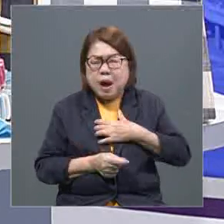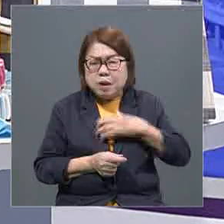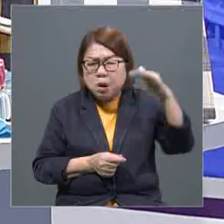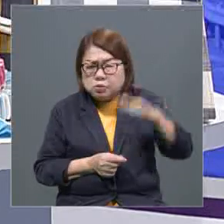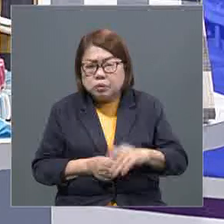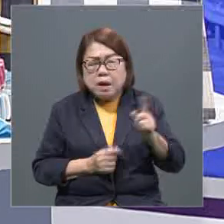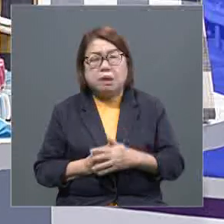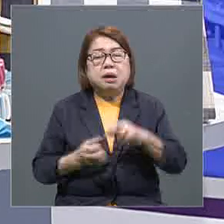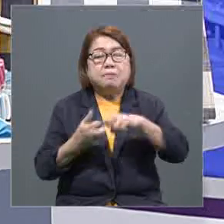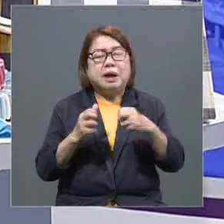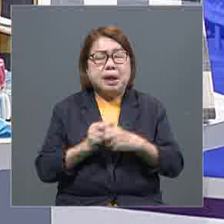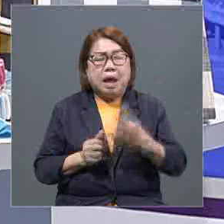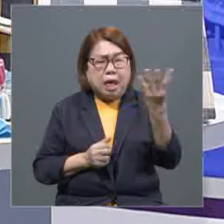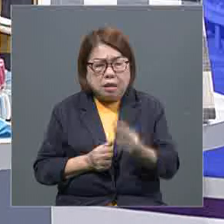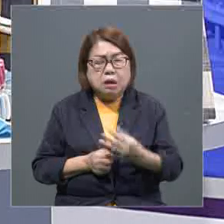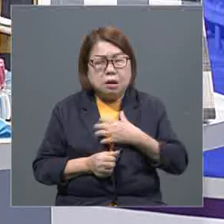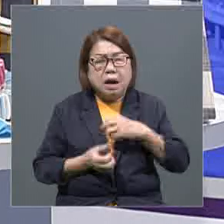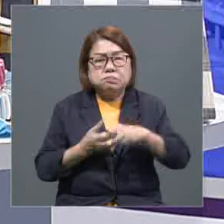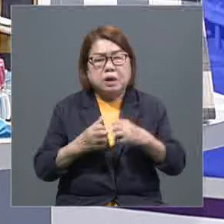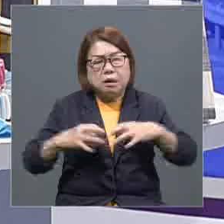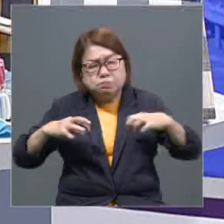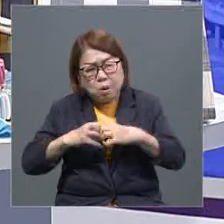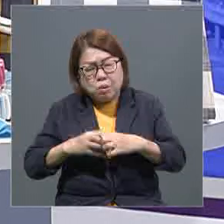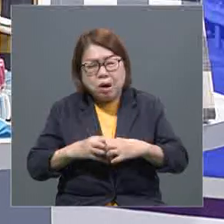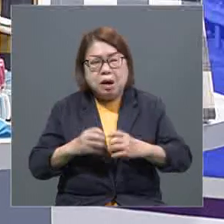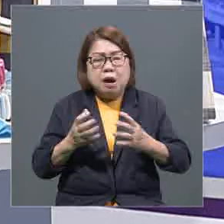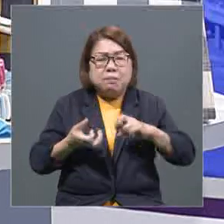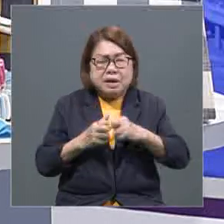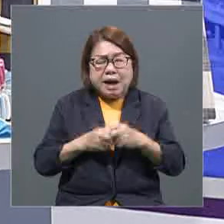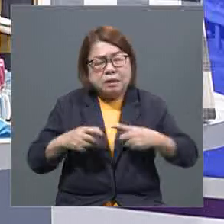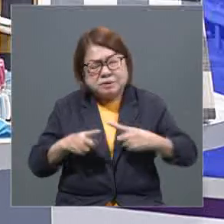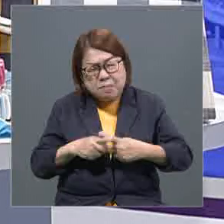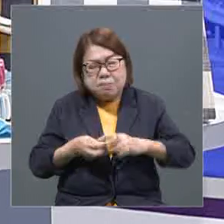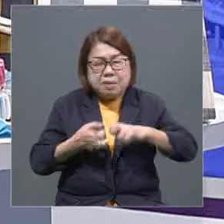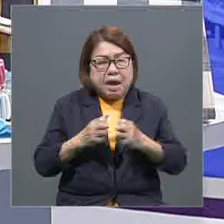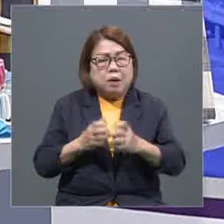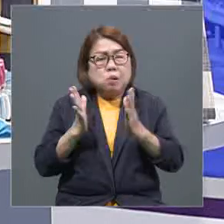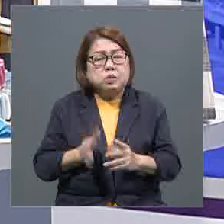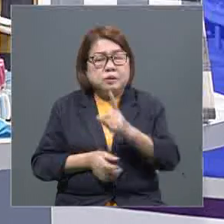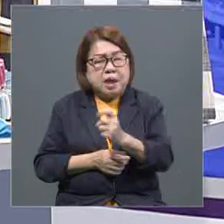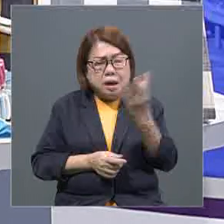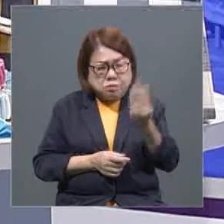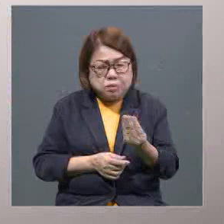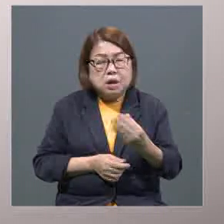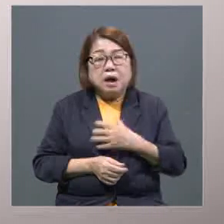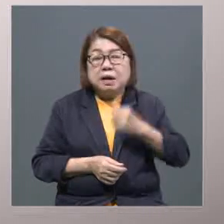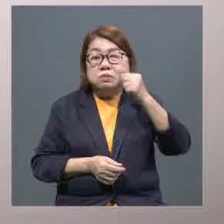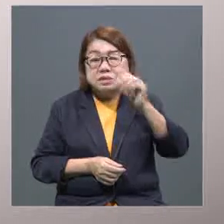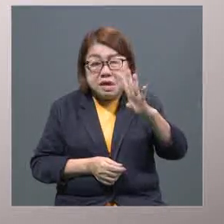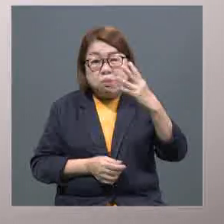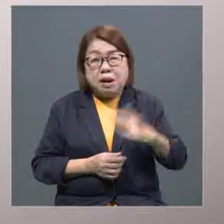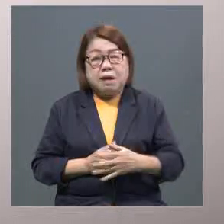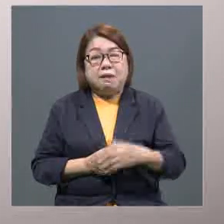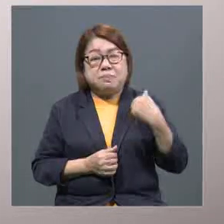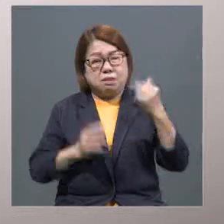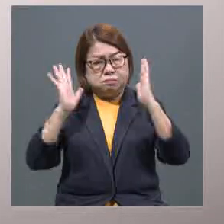ตัวเลขของอุบัติเหตุตัวเลขของคนบาดเจ็บคนเสียชีวิตนะครับคุณผู้ชมซึ่งตัวเลขสะสมของ 4วันที่ผ่านมาในการ